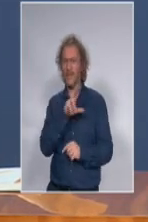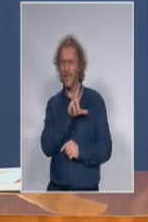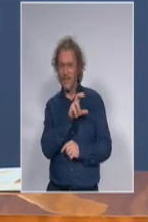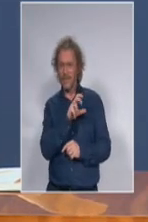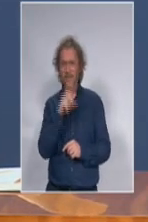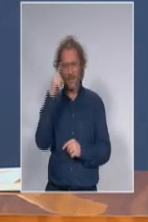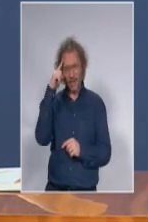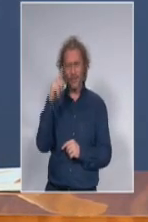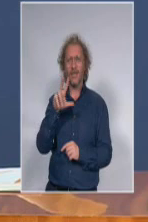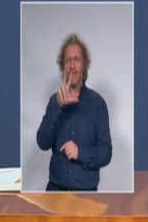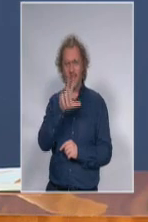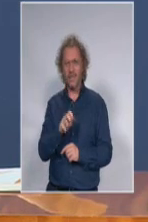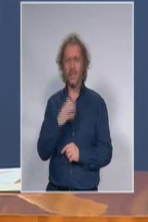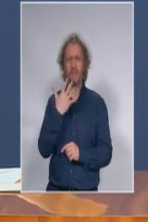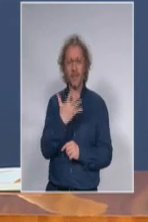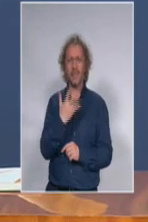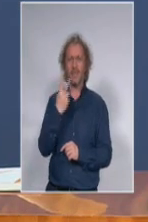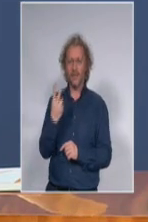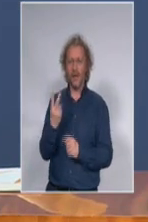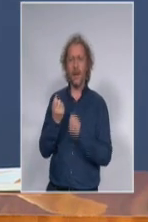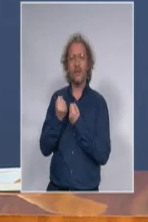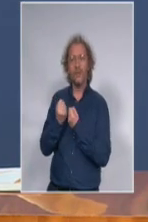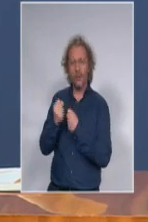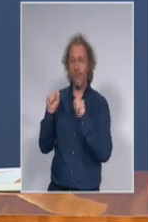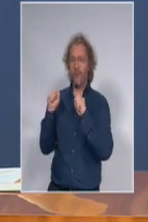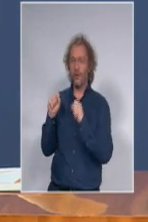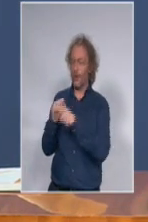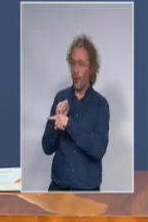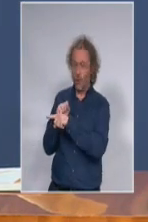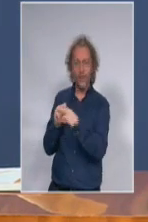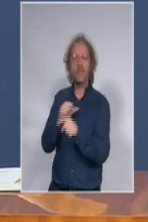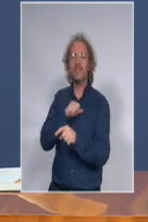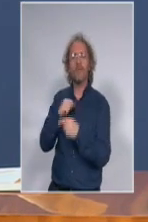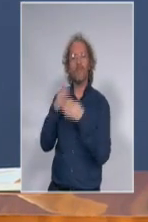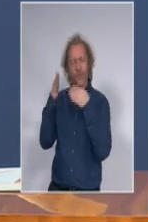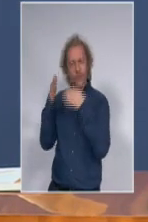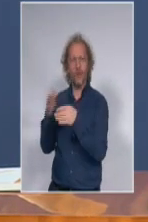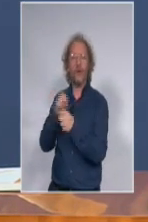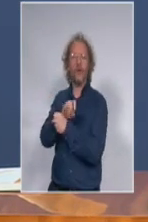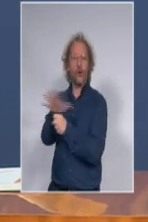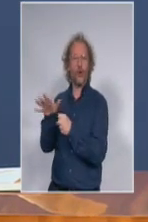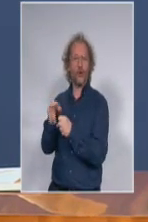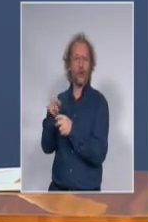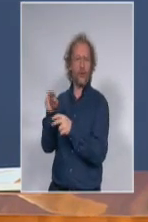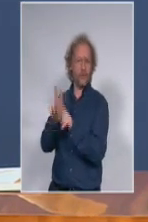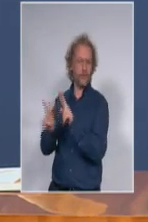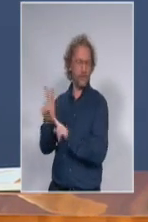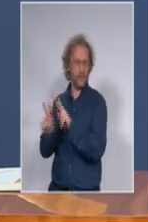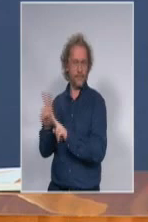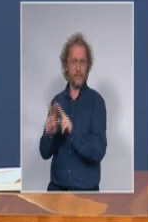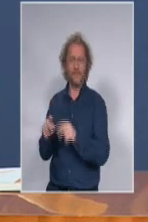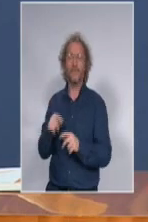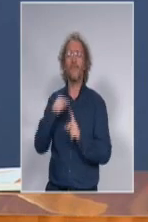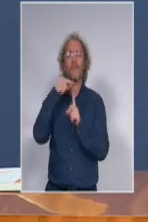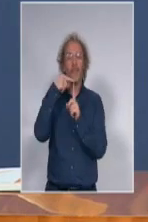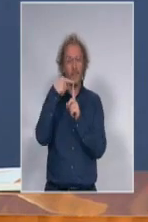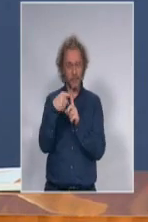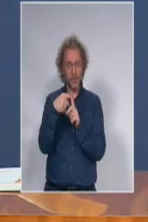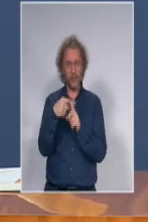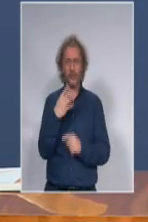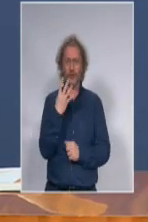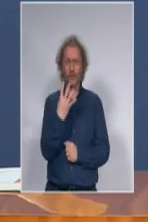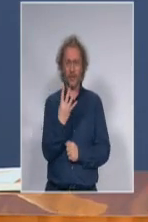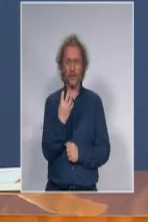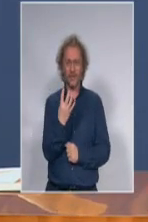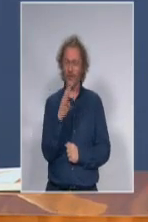352 potpuno slobodna respiratora samo za koronu plus nekih 400 ili koliko smo imali